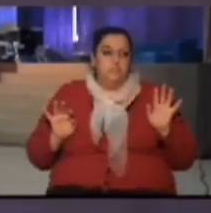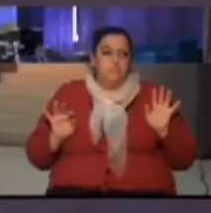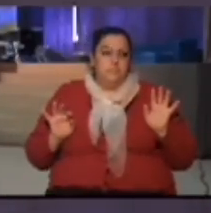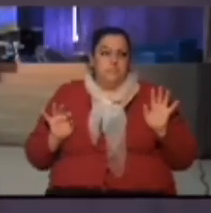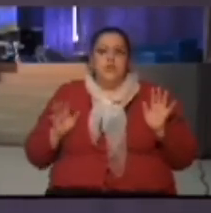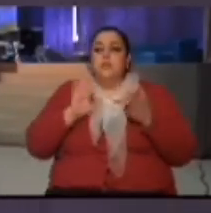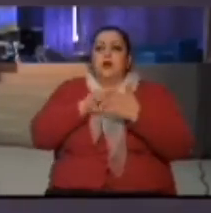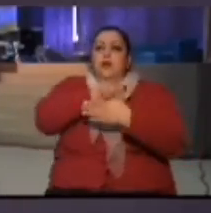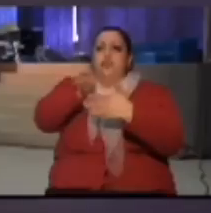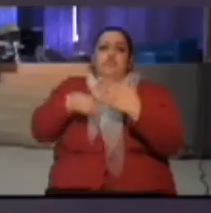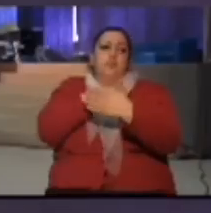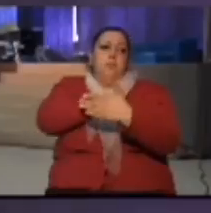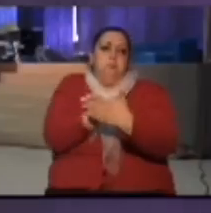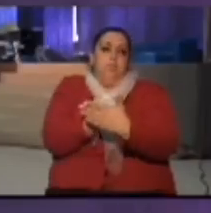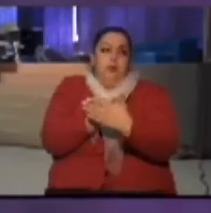փակ,